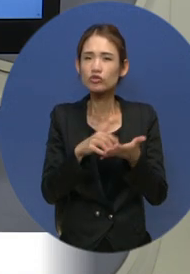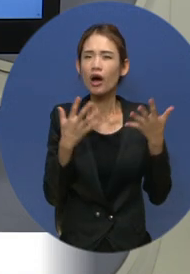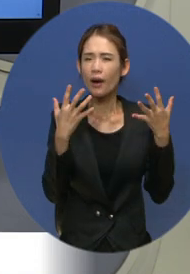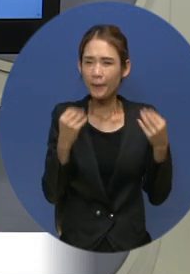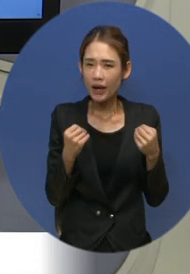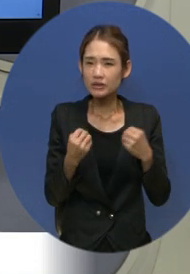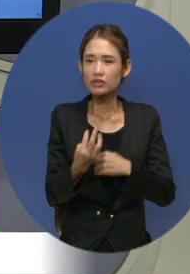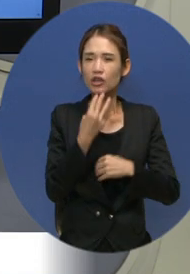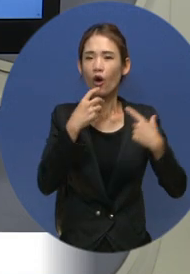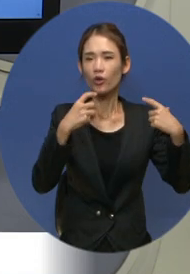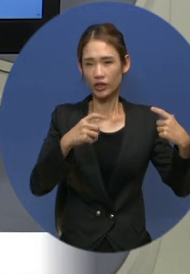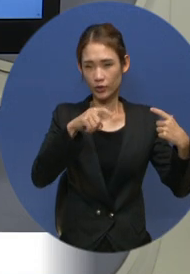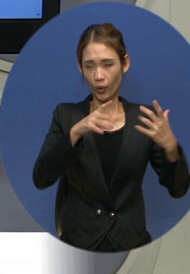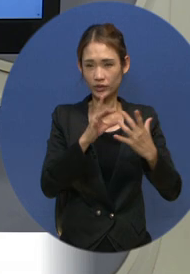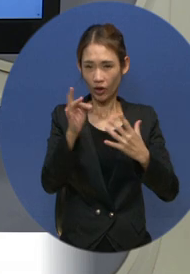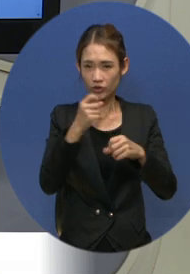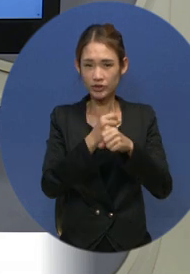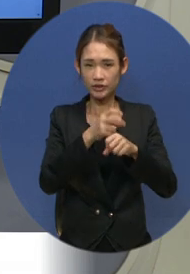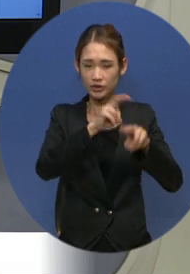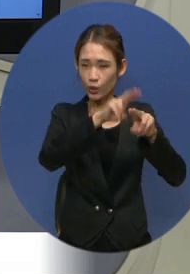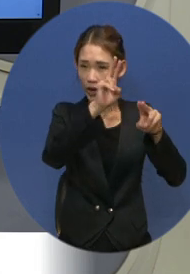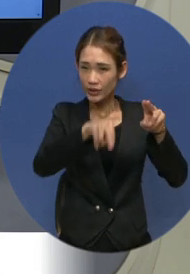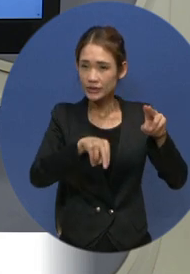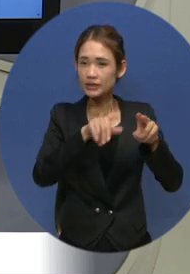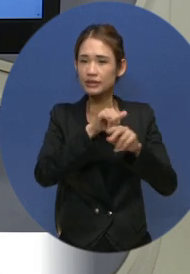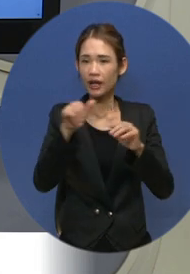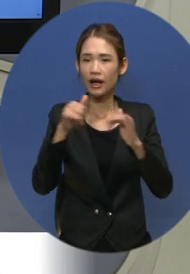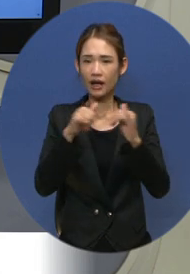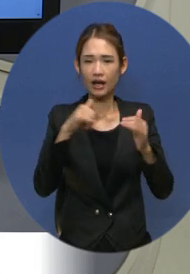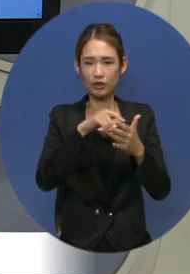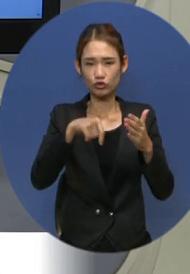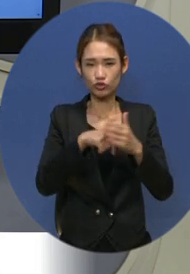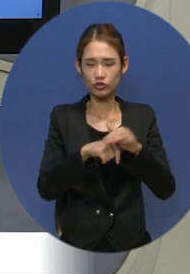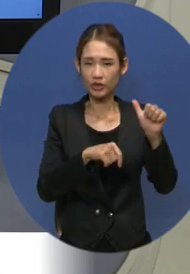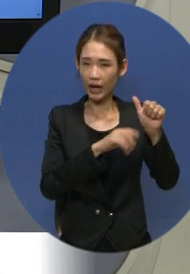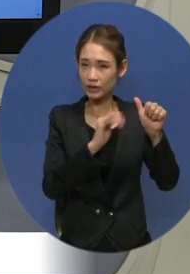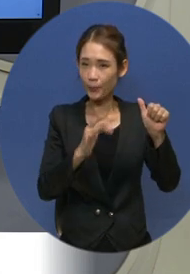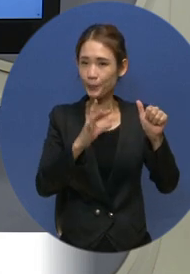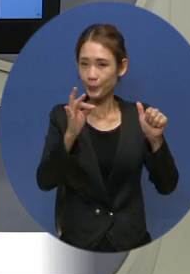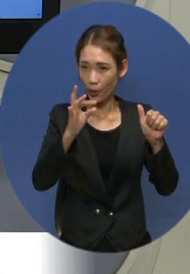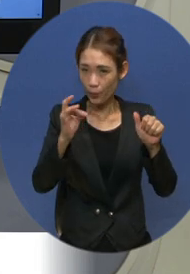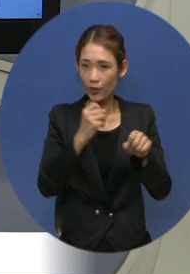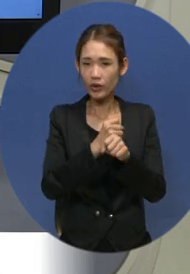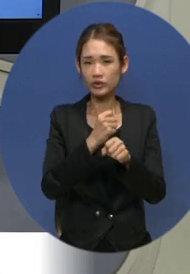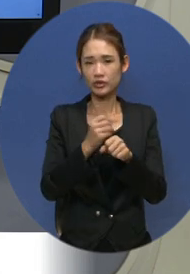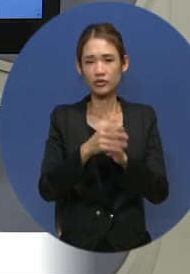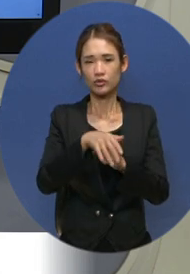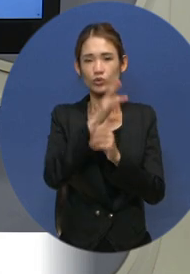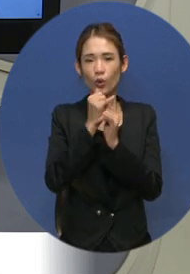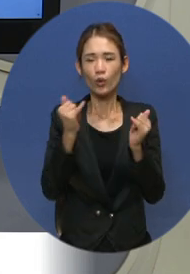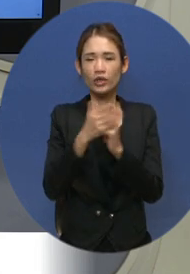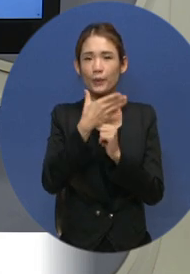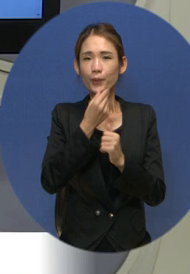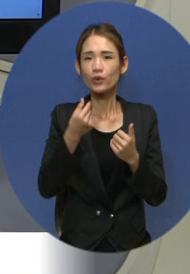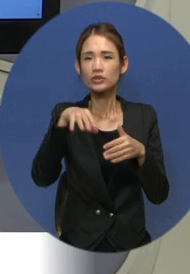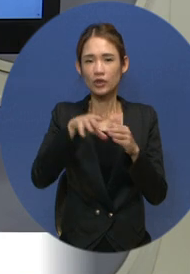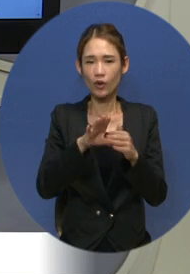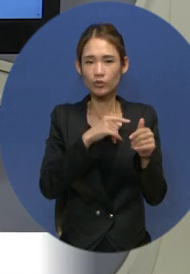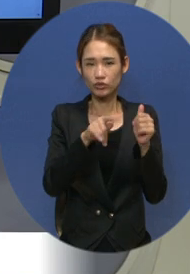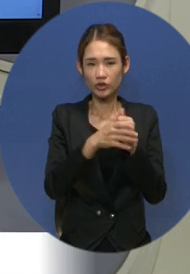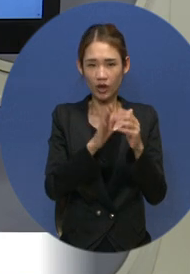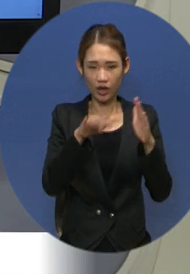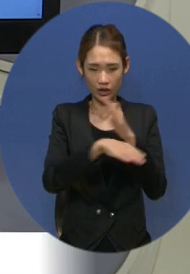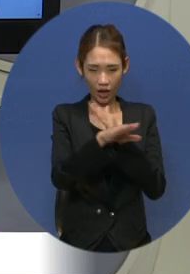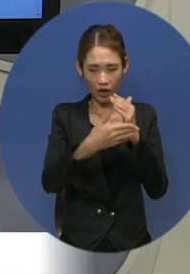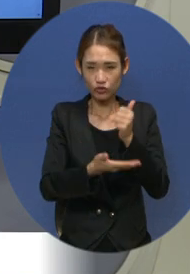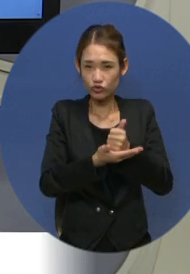경기도를 선정해 퇴직 소방관 중 총 5명을 선발해 경기도 노인 복지관 으로부터 해당 가구